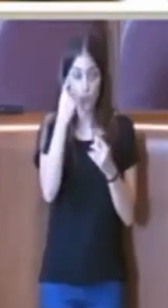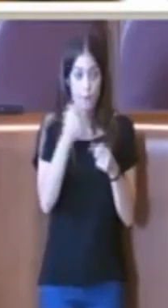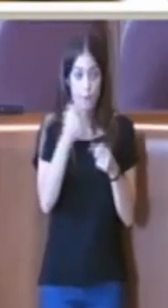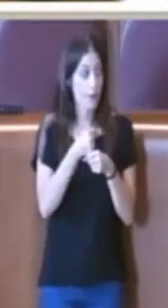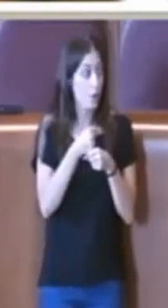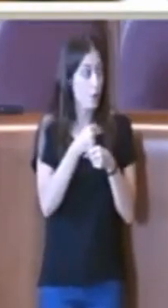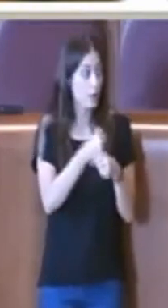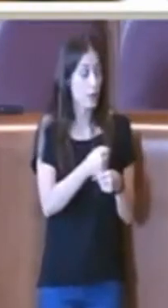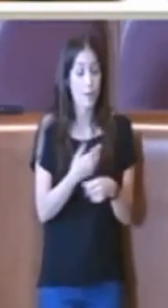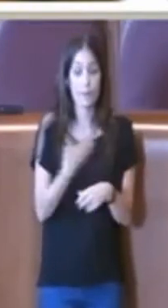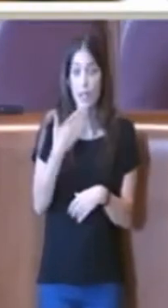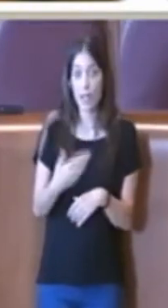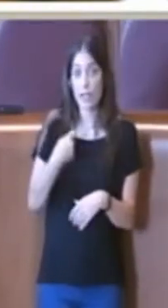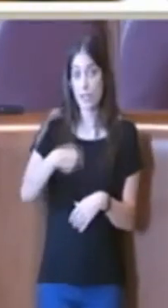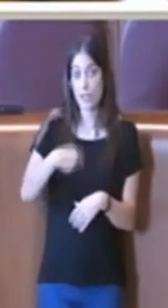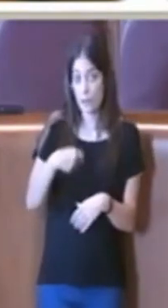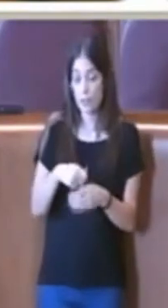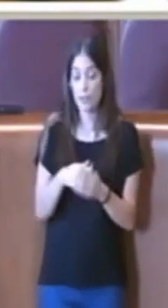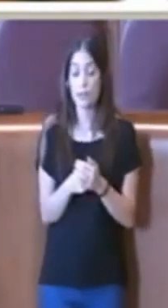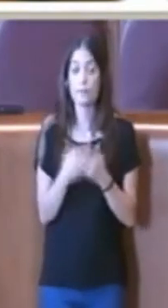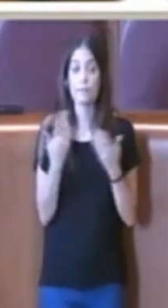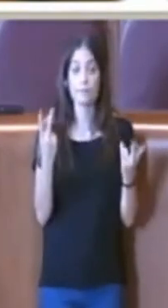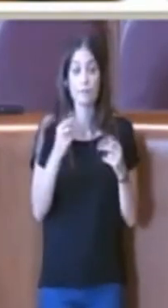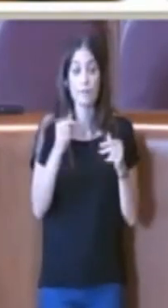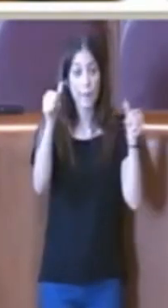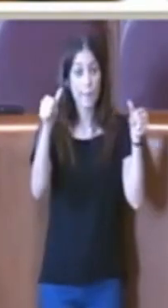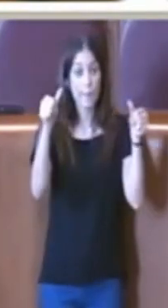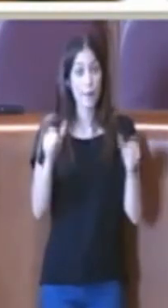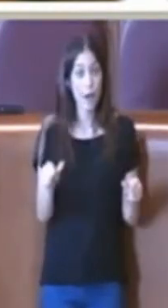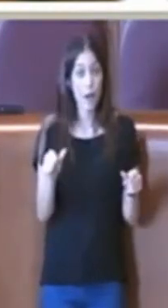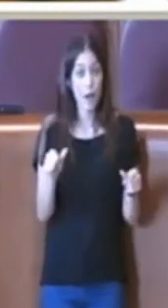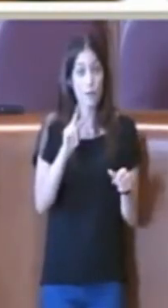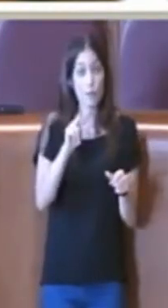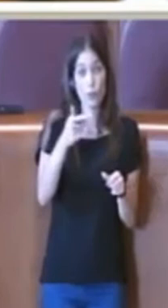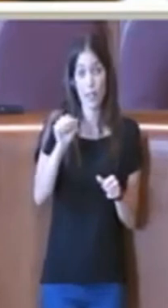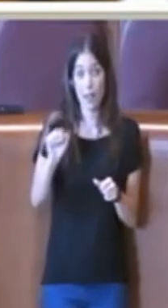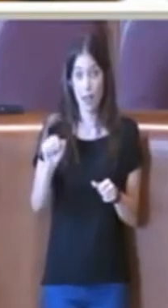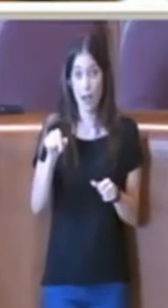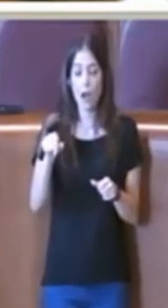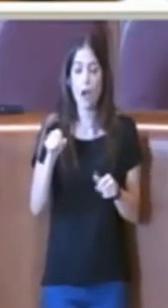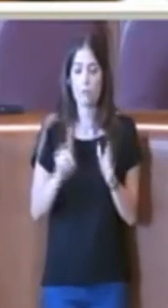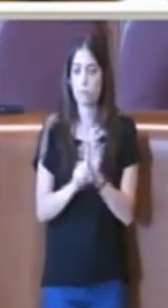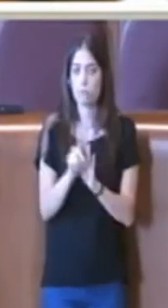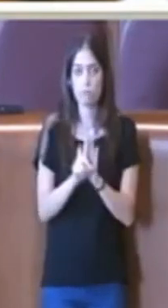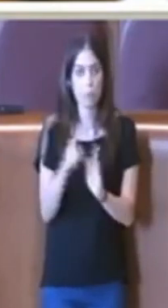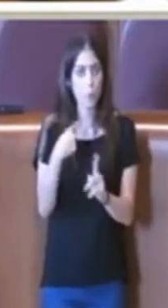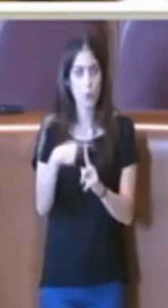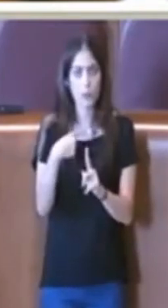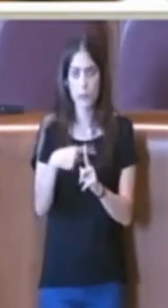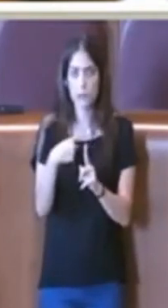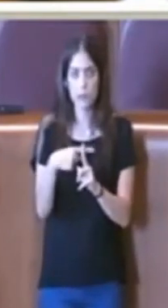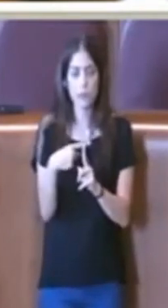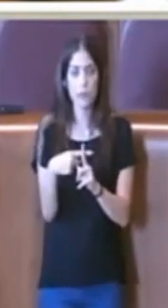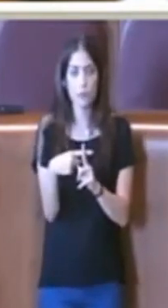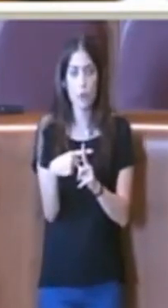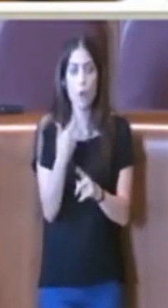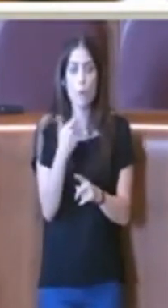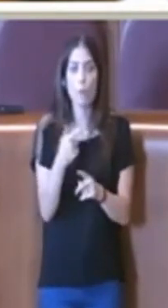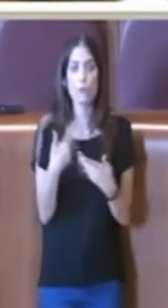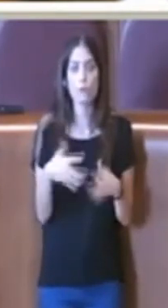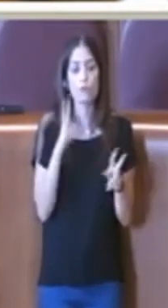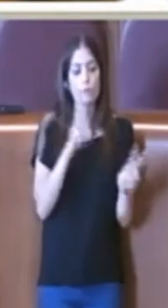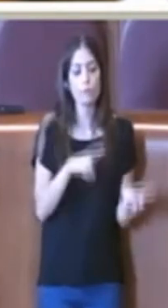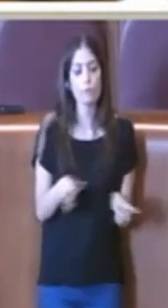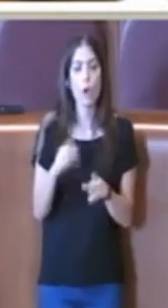grazie presidente innanzitutto il bando per le botti ha avuto un esito assolutamente positivo perché sono stati